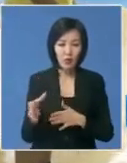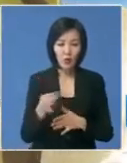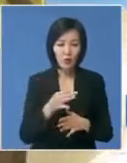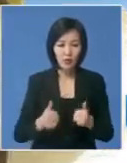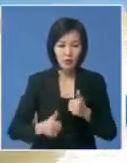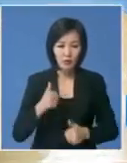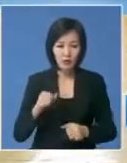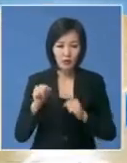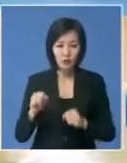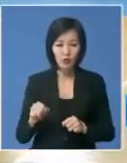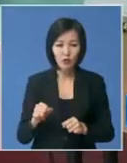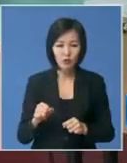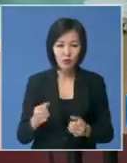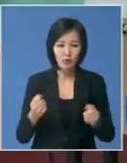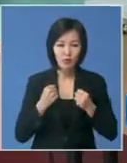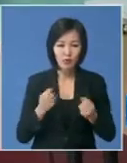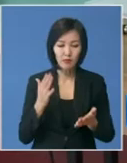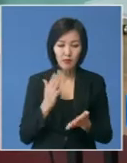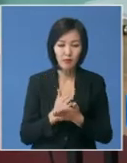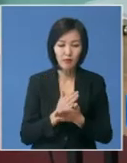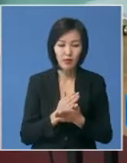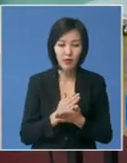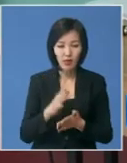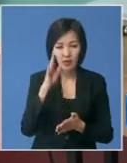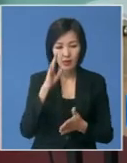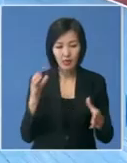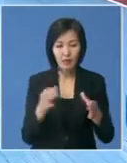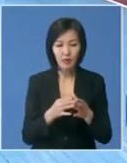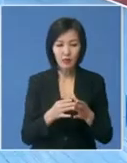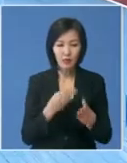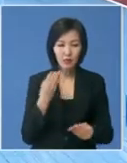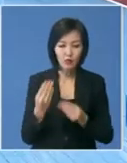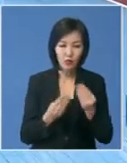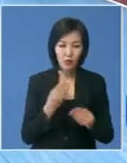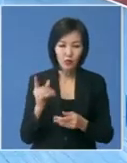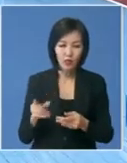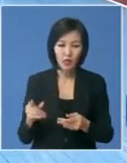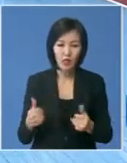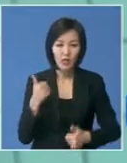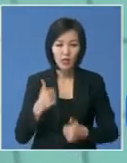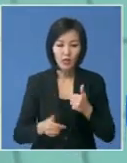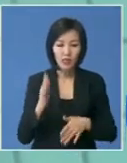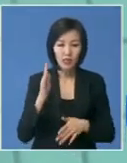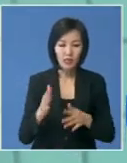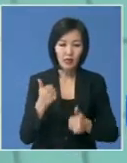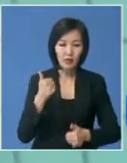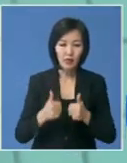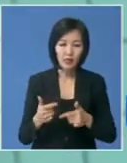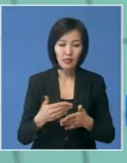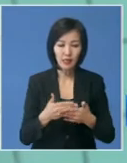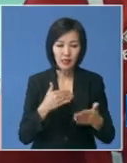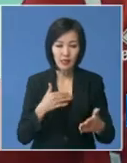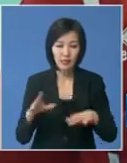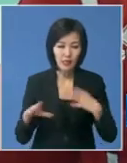қорғап жүргендер жетерлік. Дені жетісу ерлер құрамасының ойыншылары. Сондықтан бұл жарыс алдағы бәсекелерге дайындық